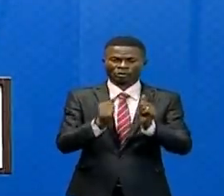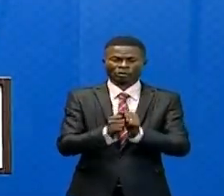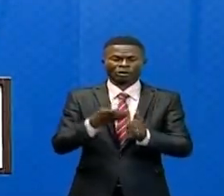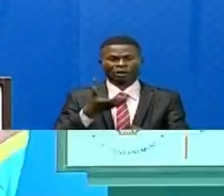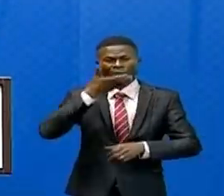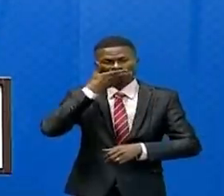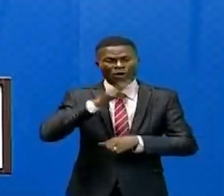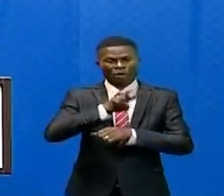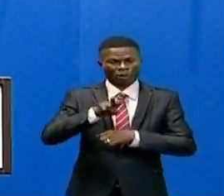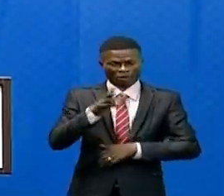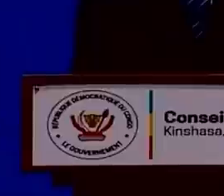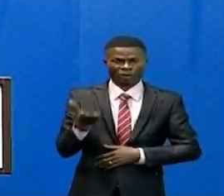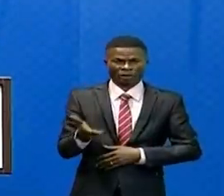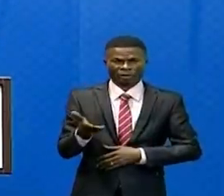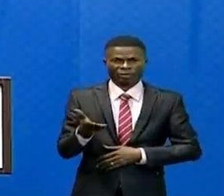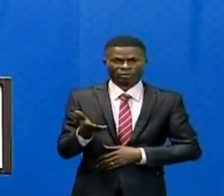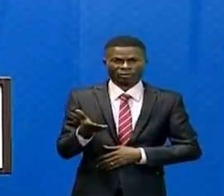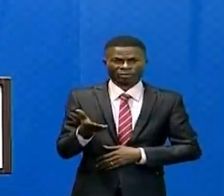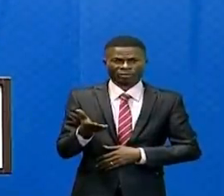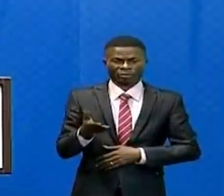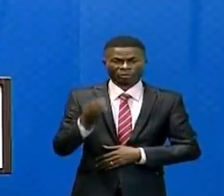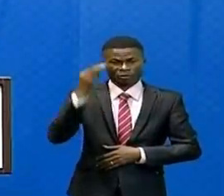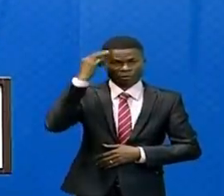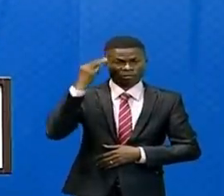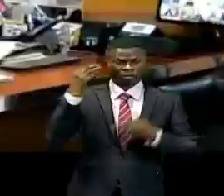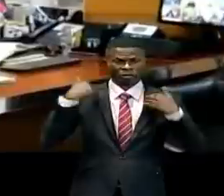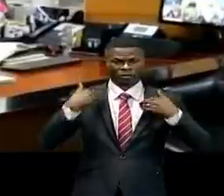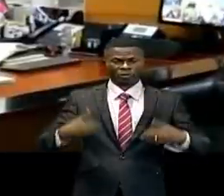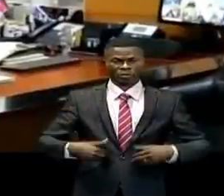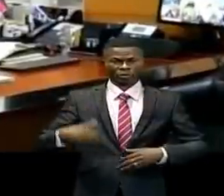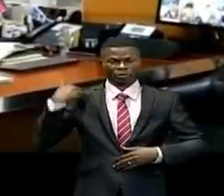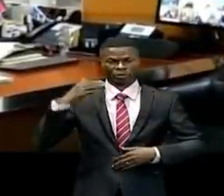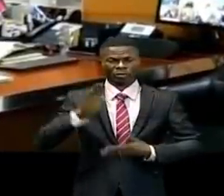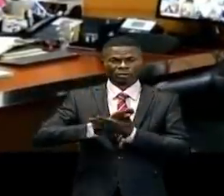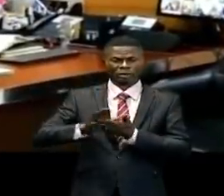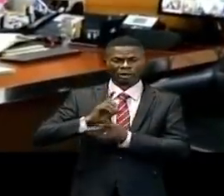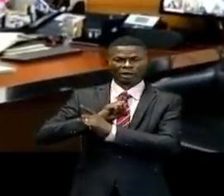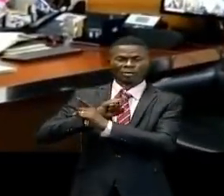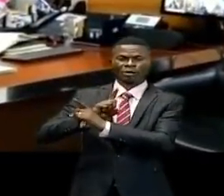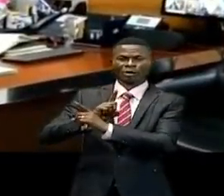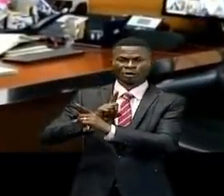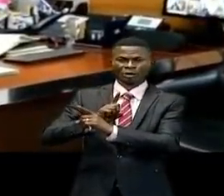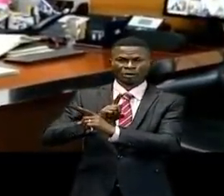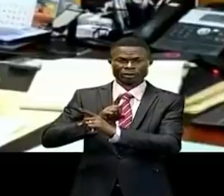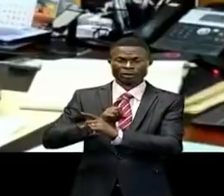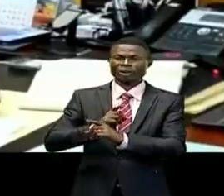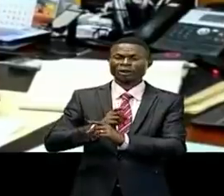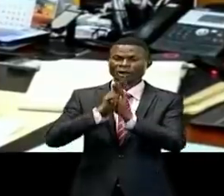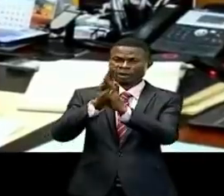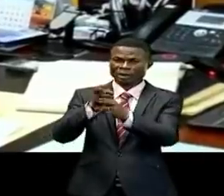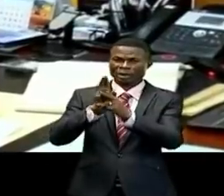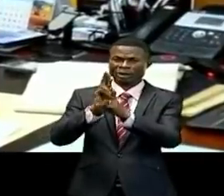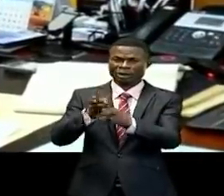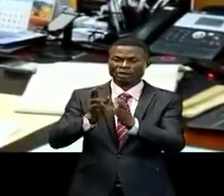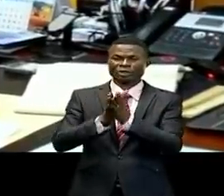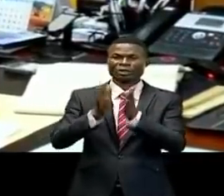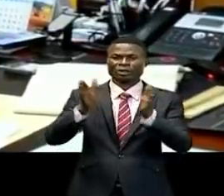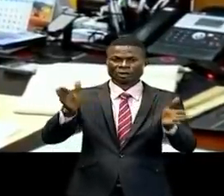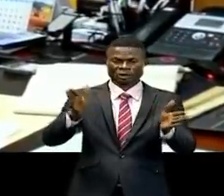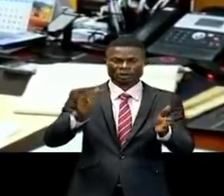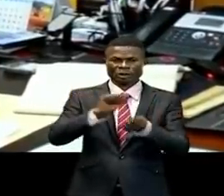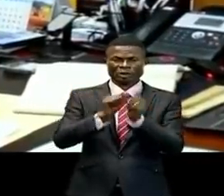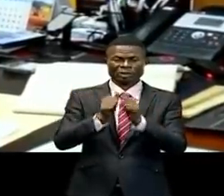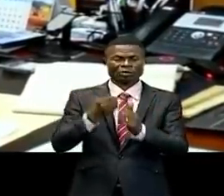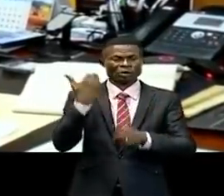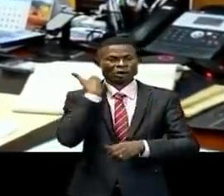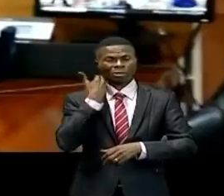à COVID-19. Le ministre de la Santé publique, Hygiène et Prévention a présenté la situation générale liée à la pandémie